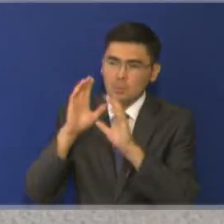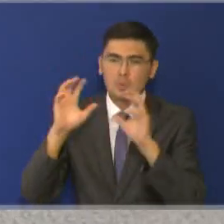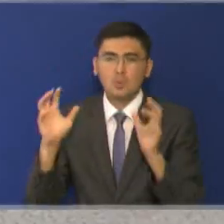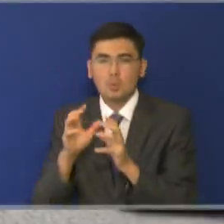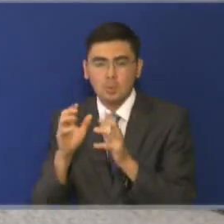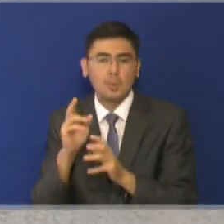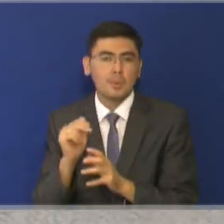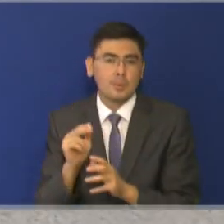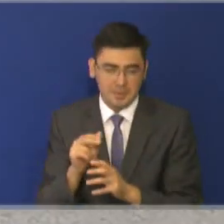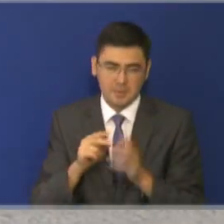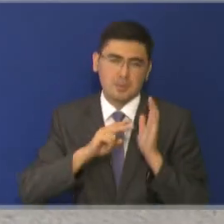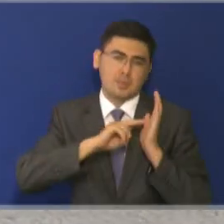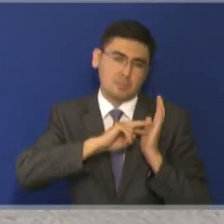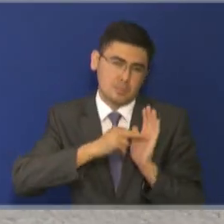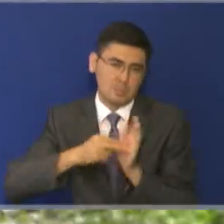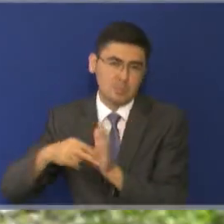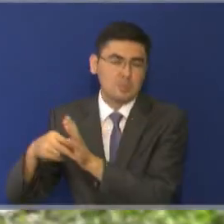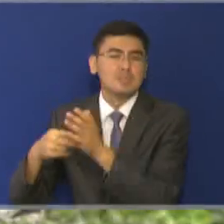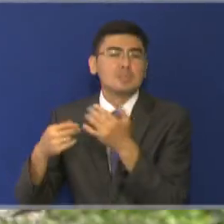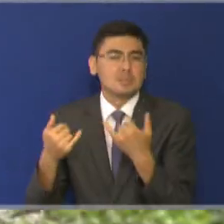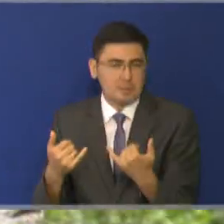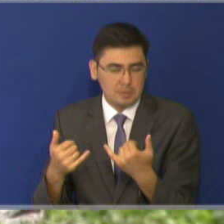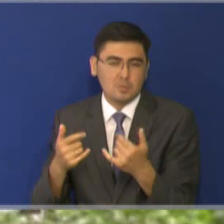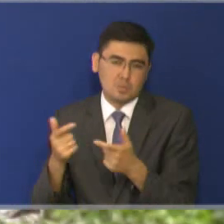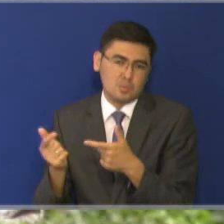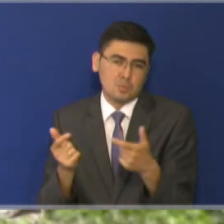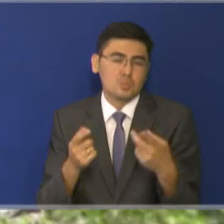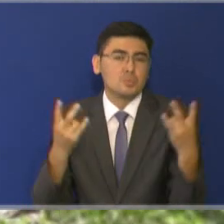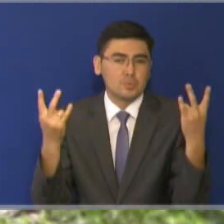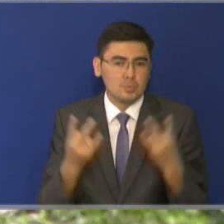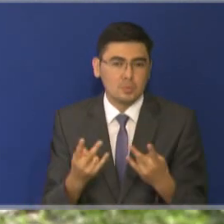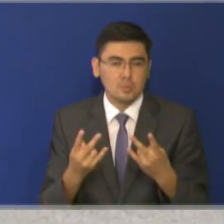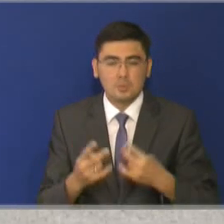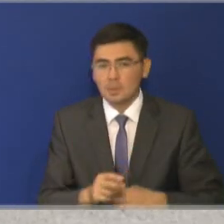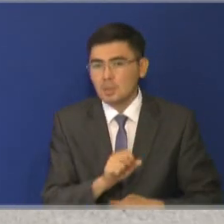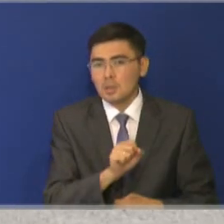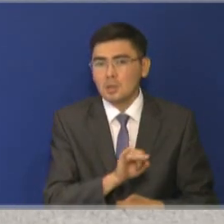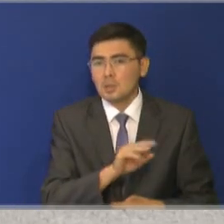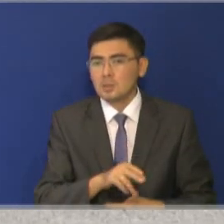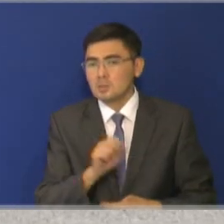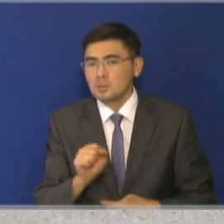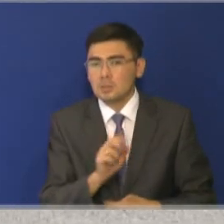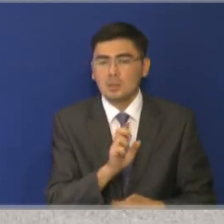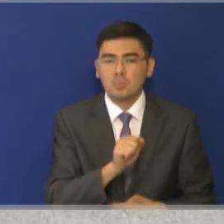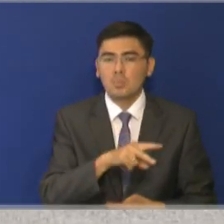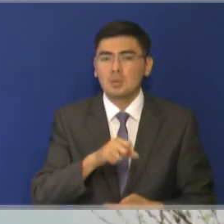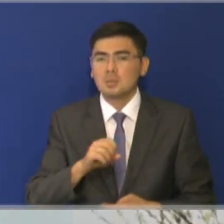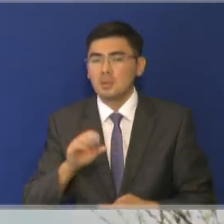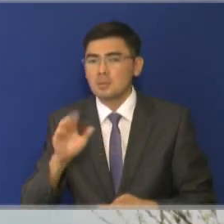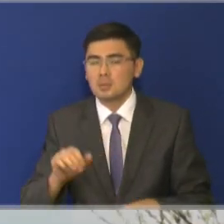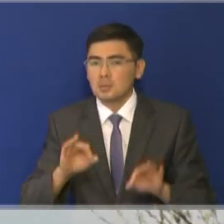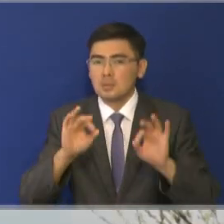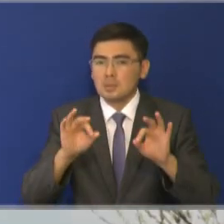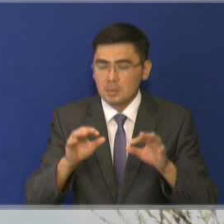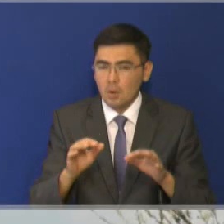құру жоспарланып отыр. Ақпарат және қоғамдық даму министрі Аида Балаеваның атап өткендей, бірінші кезекте экологиялық ағарту